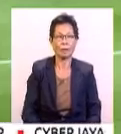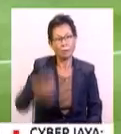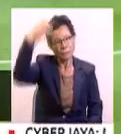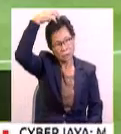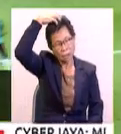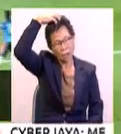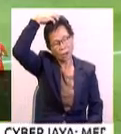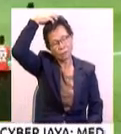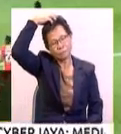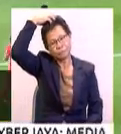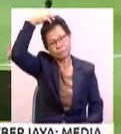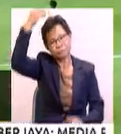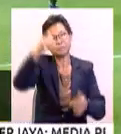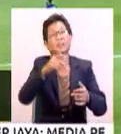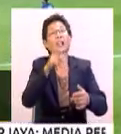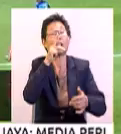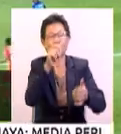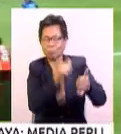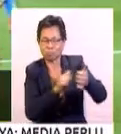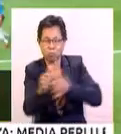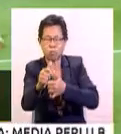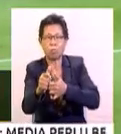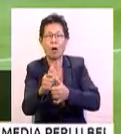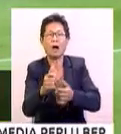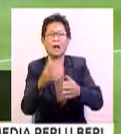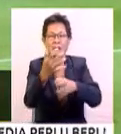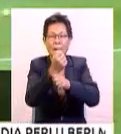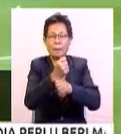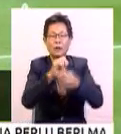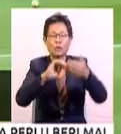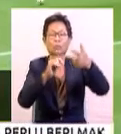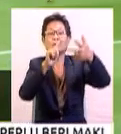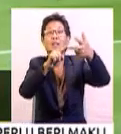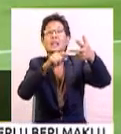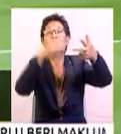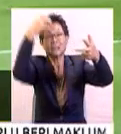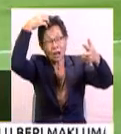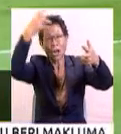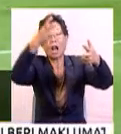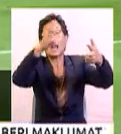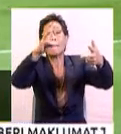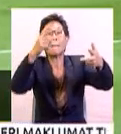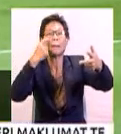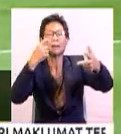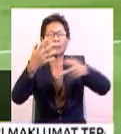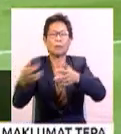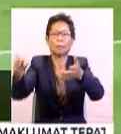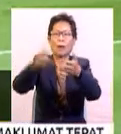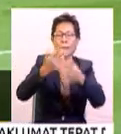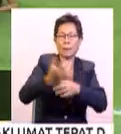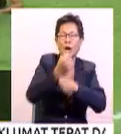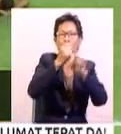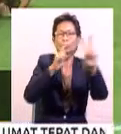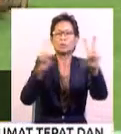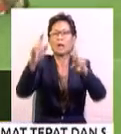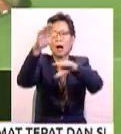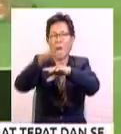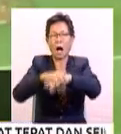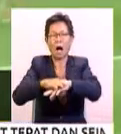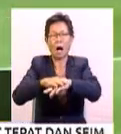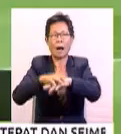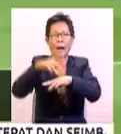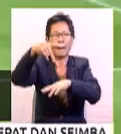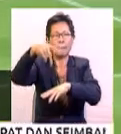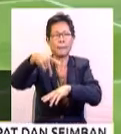Selangor pula berjaya memintas Kedah untuk melonjak ke tangga ketiga Liga dengan 16 mata selepas mencatat kemenangan 2-1 ke atas